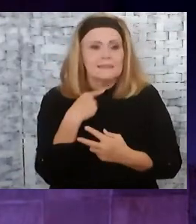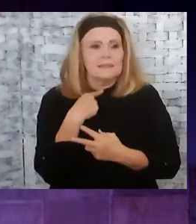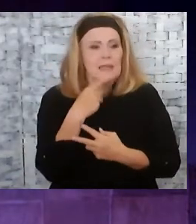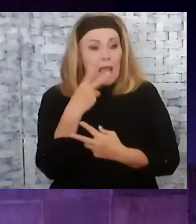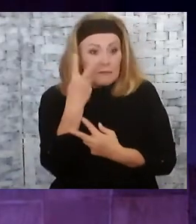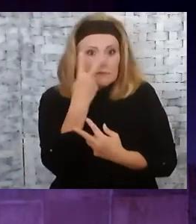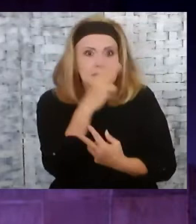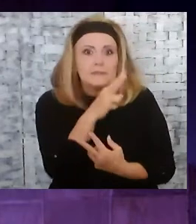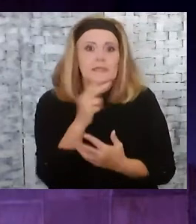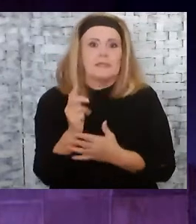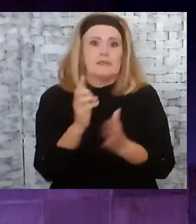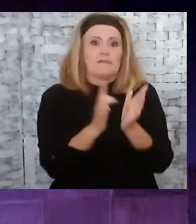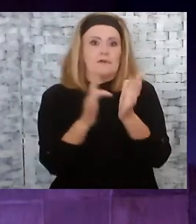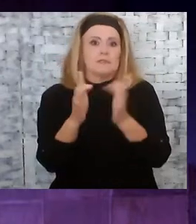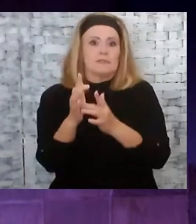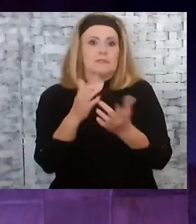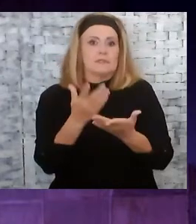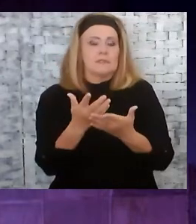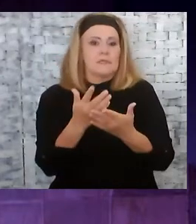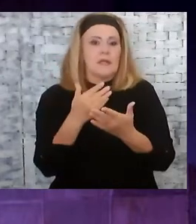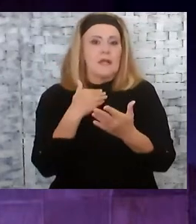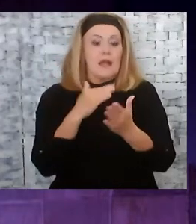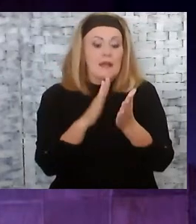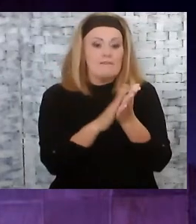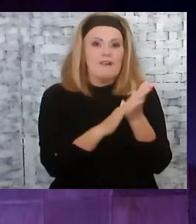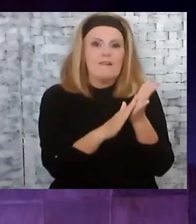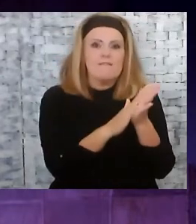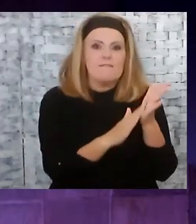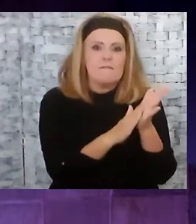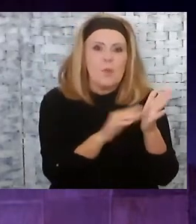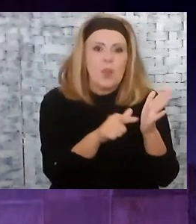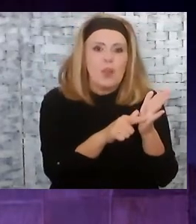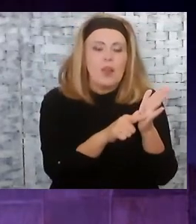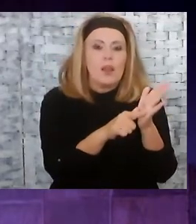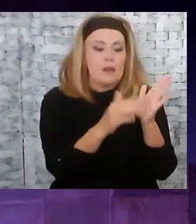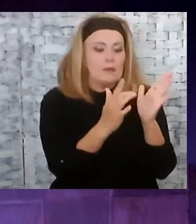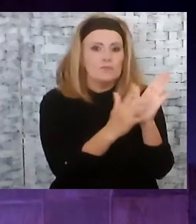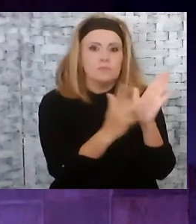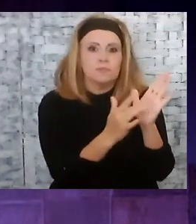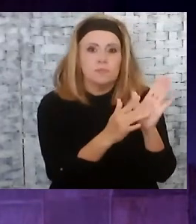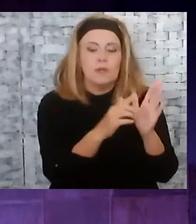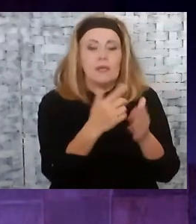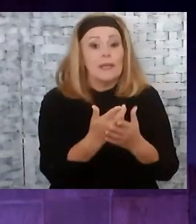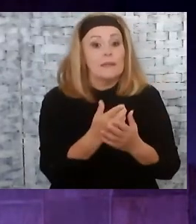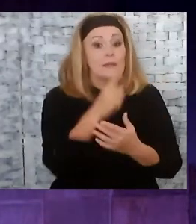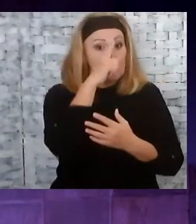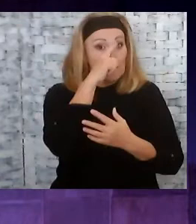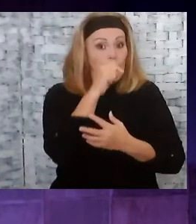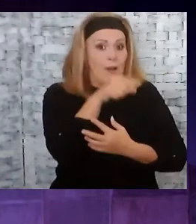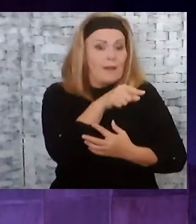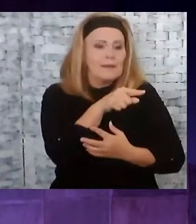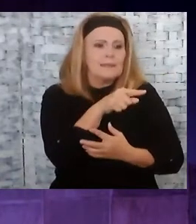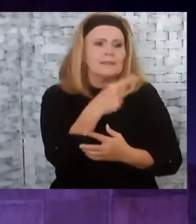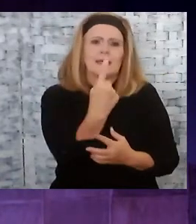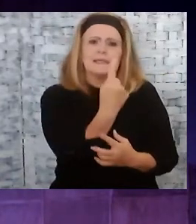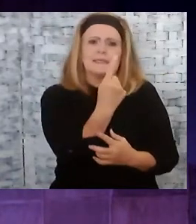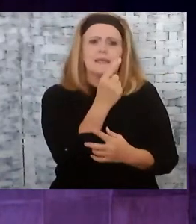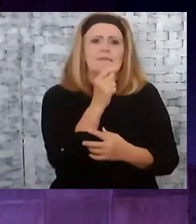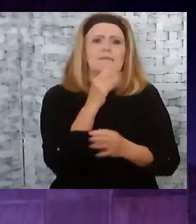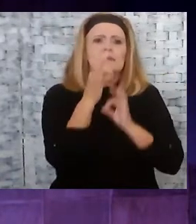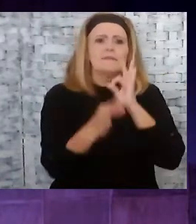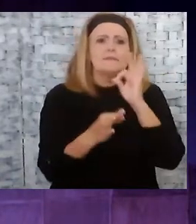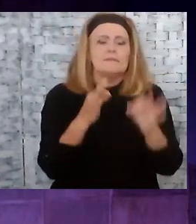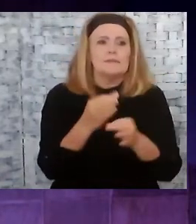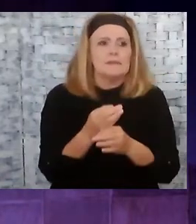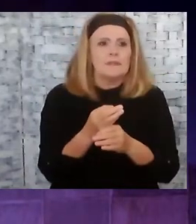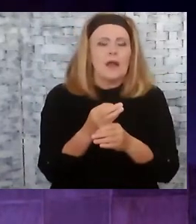En dan verskyn Jesus en dan kan hy sy hand insteek en hy kan sien en hy kan glo. Johannes is die een wat vertel van Petrus wat by die vuur sit en Jesus wat